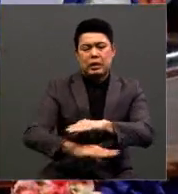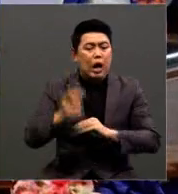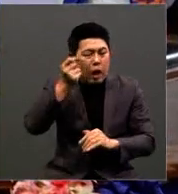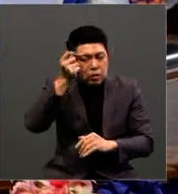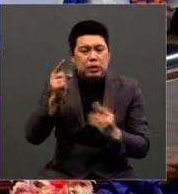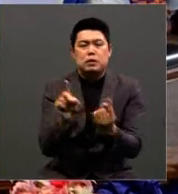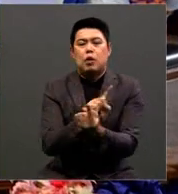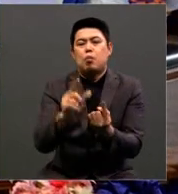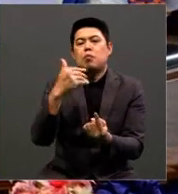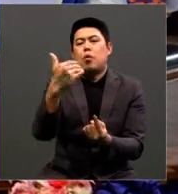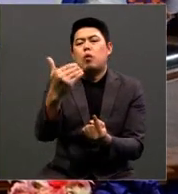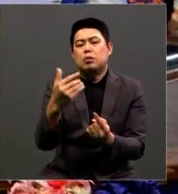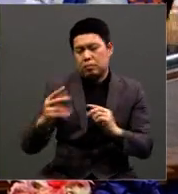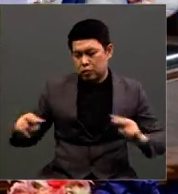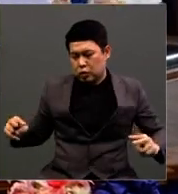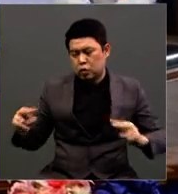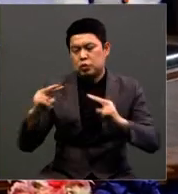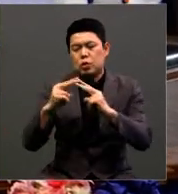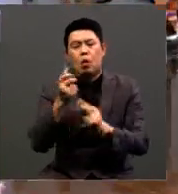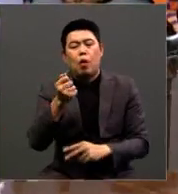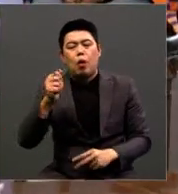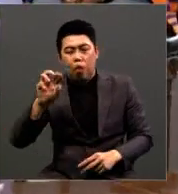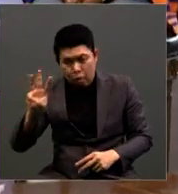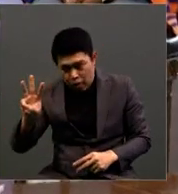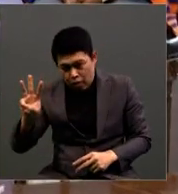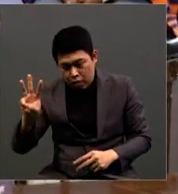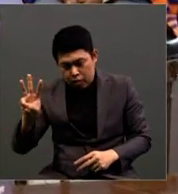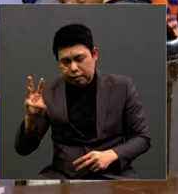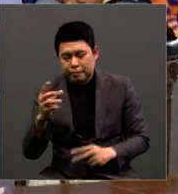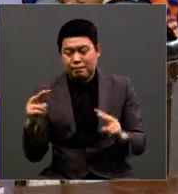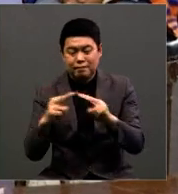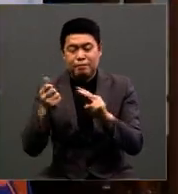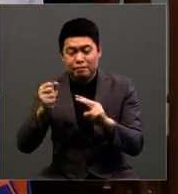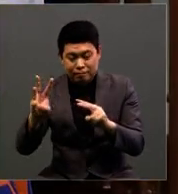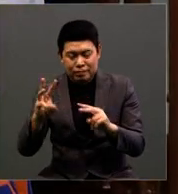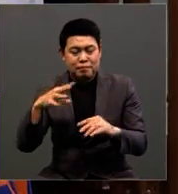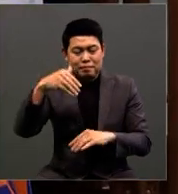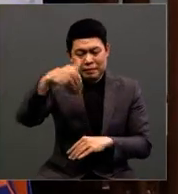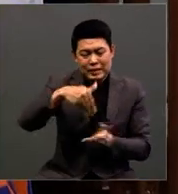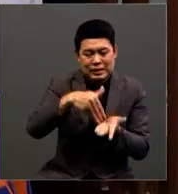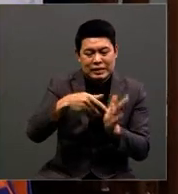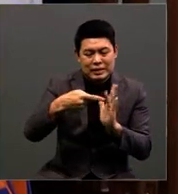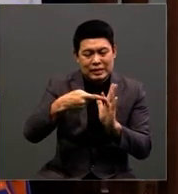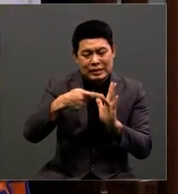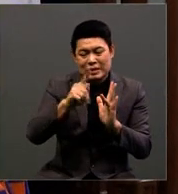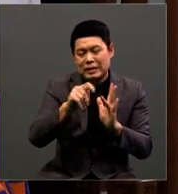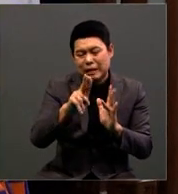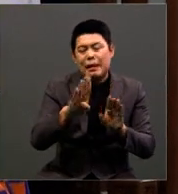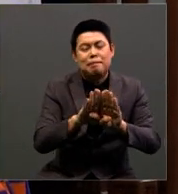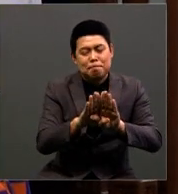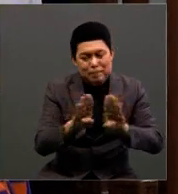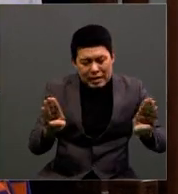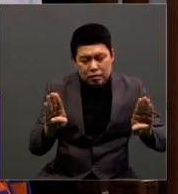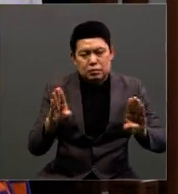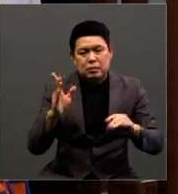สังคมจึงได้ร่วมกับกระทรวงการอุดมศึกษาวิทยาศาสตร์วิจัยและนวัตกรรมและสำนักงานเขตบางกอกใหญ่เปิดเวทีให้